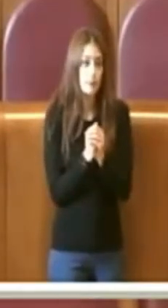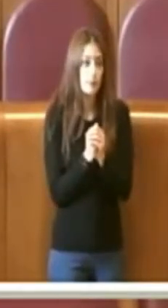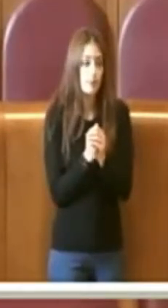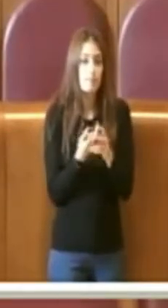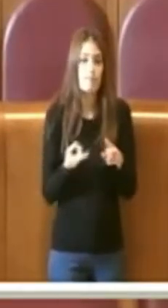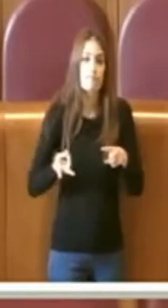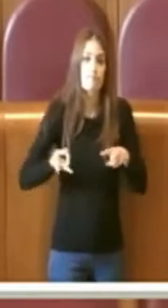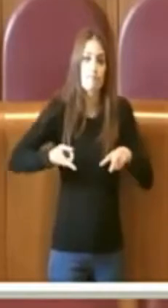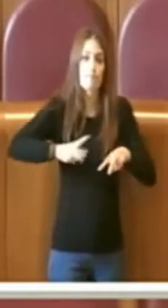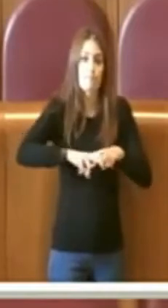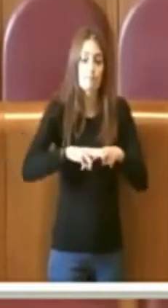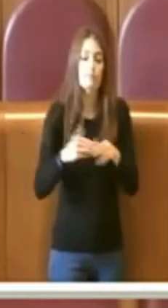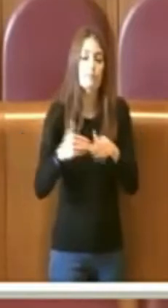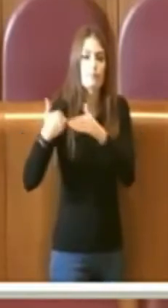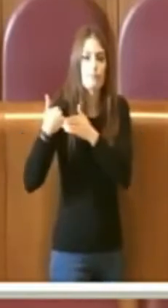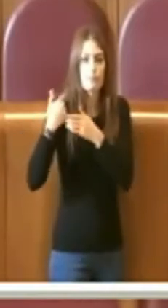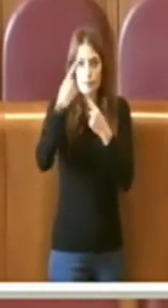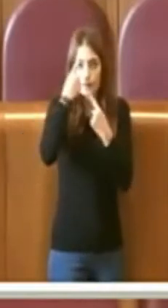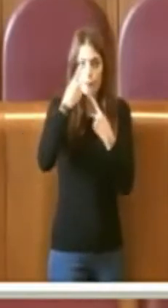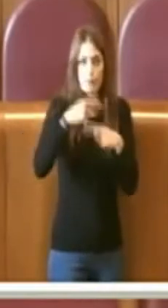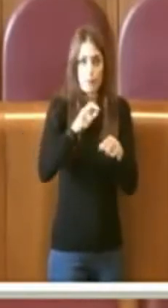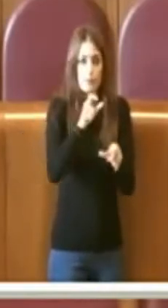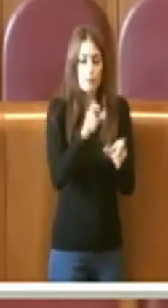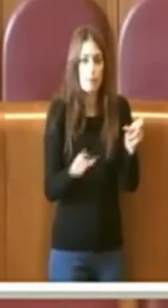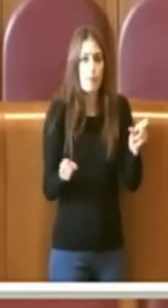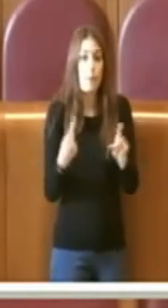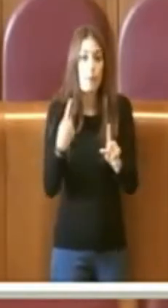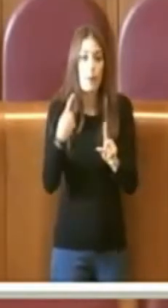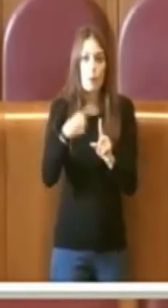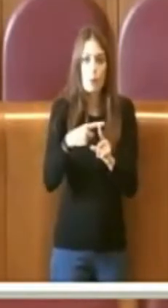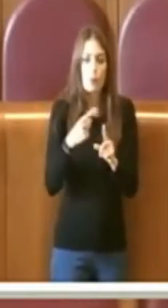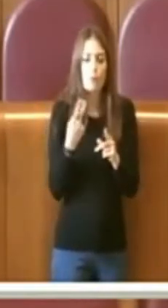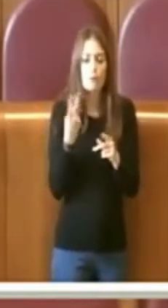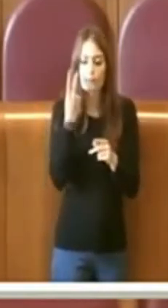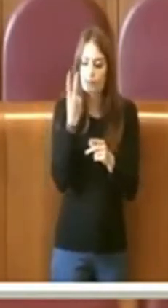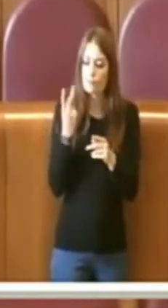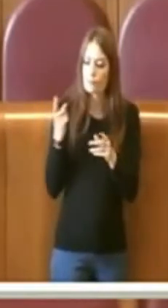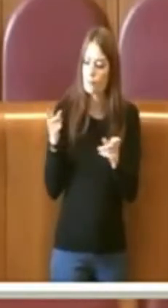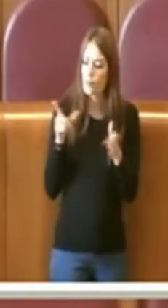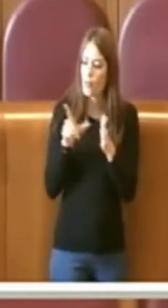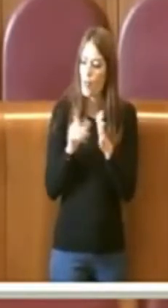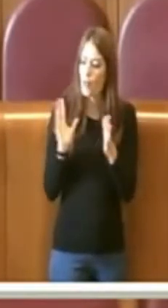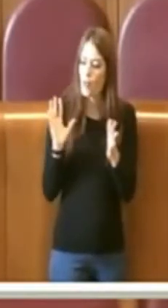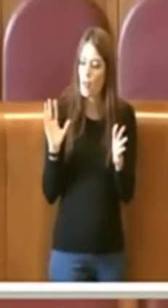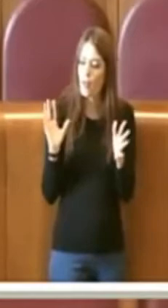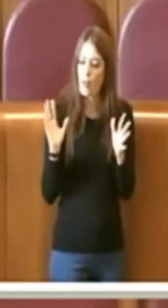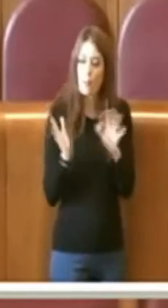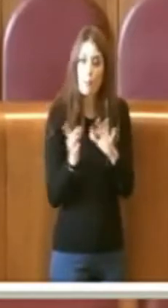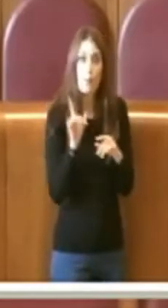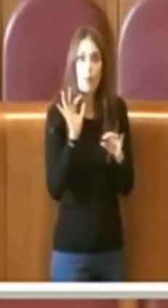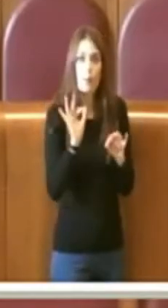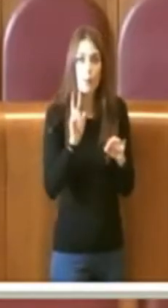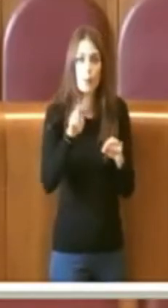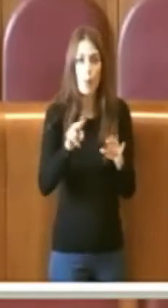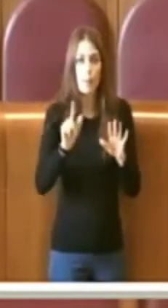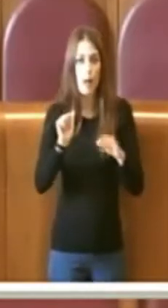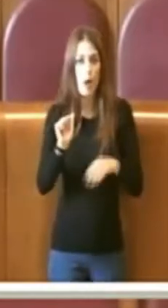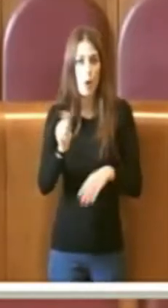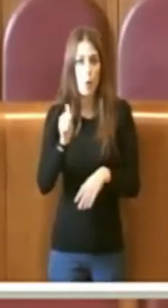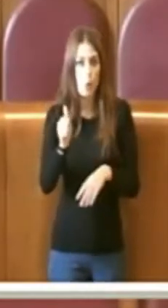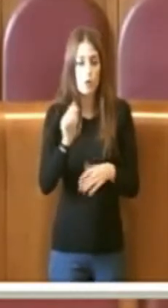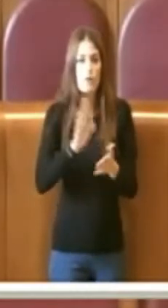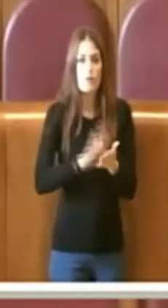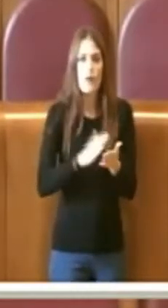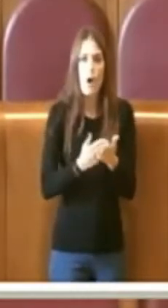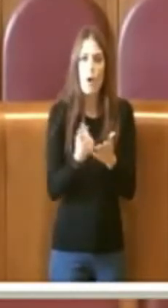sulle spalle dei cittadini. Addirittura negli anni, vediamo come anche nel 2011, il valore di stima